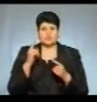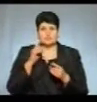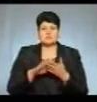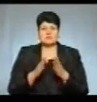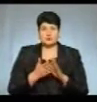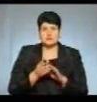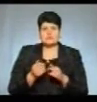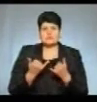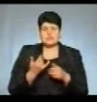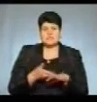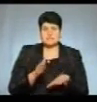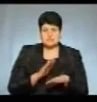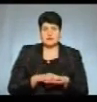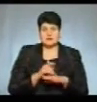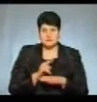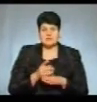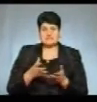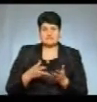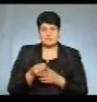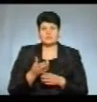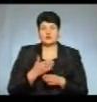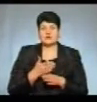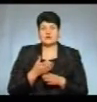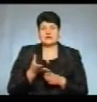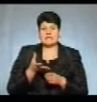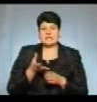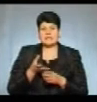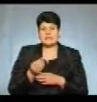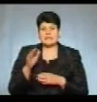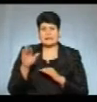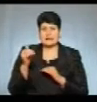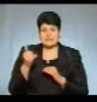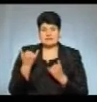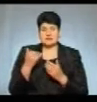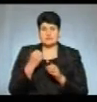трошки складна з виплатою кредитів, тому що зараз сформований реєстр